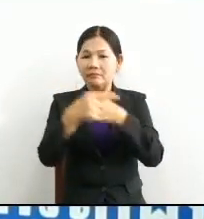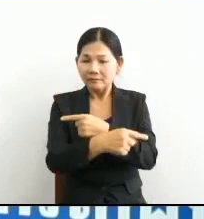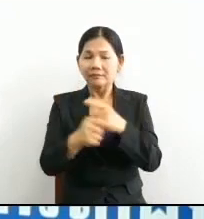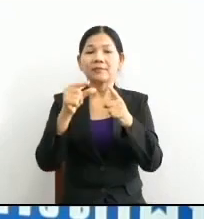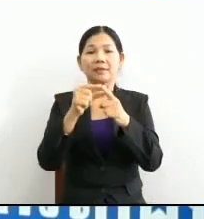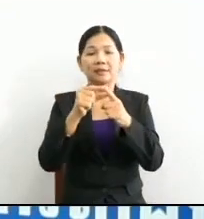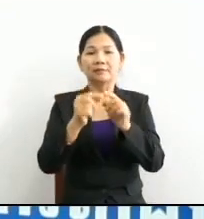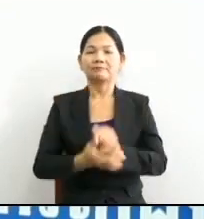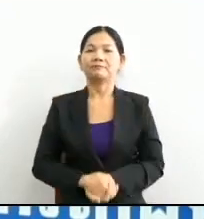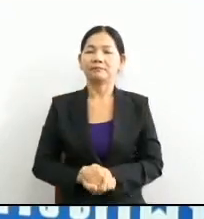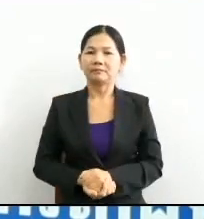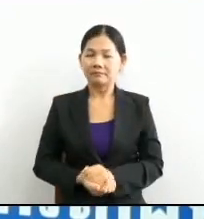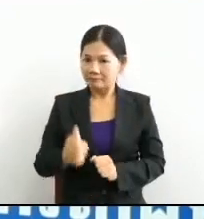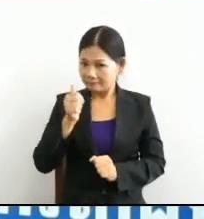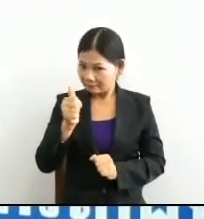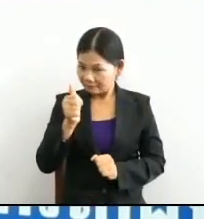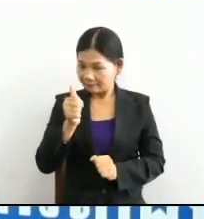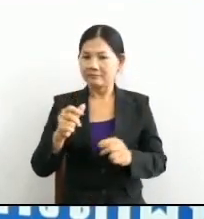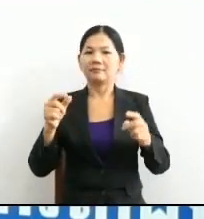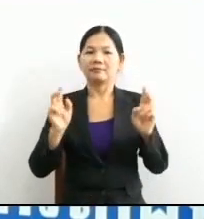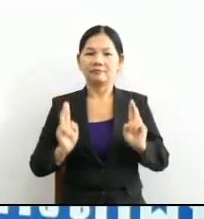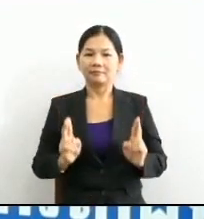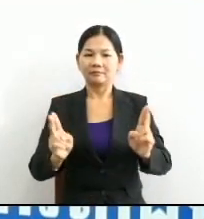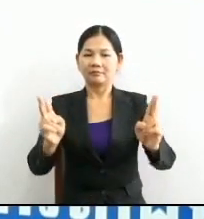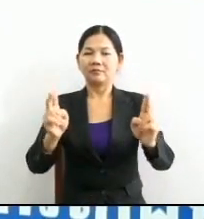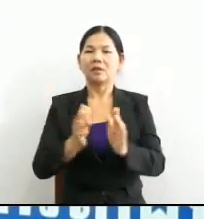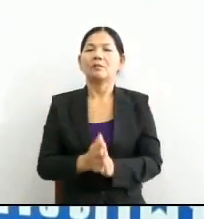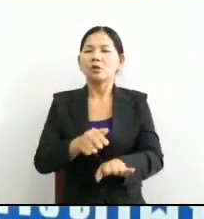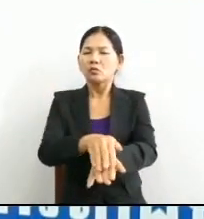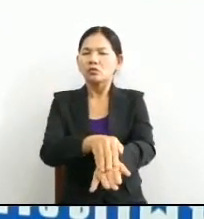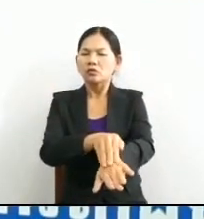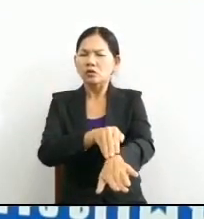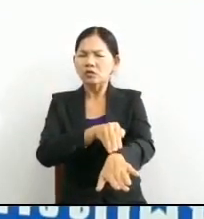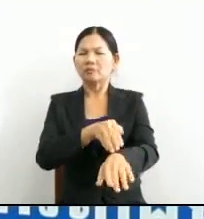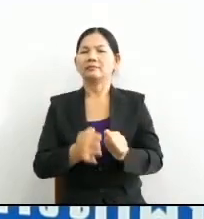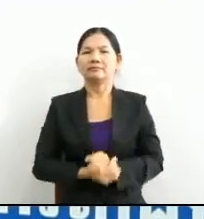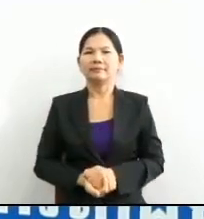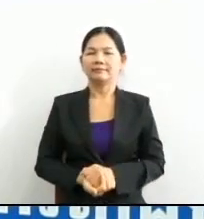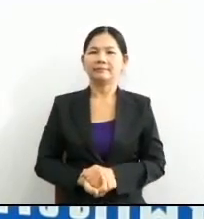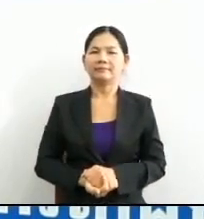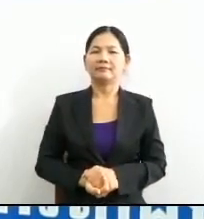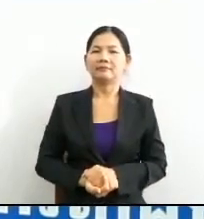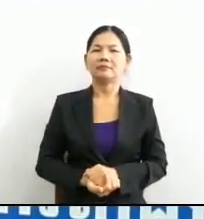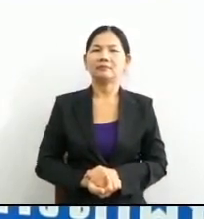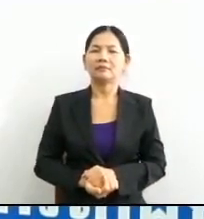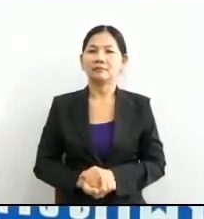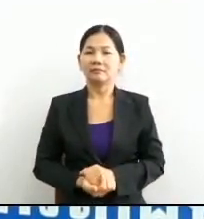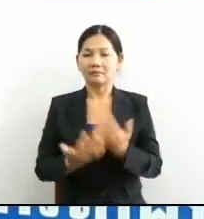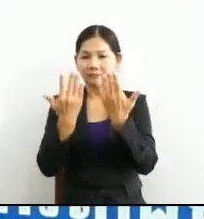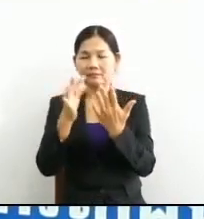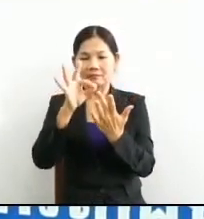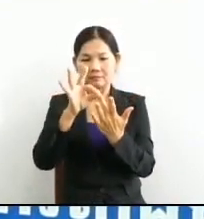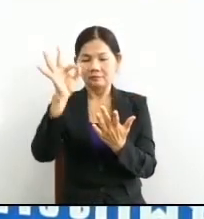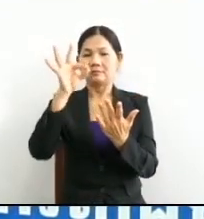ấy chà là on nè rút rét tôi nên dứt nhựt giang nhưng chẳng ở lấy nó khổ bắt đầu chìm lại đặc biệt tiên thua cho mỗi